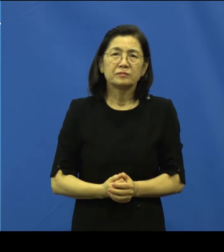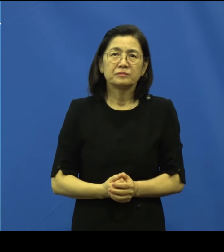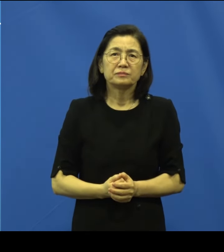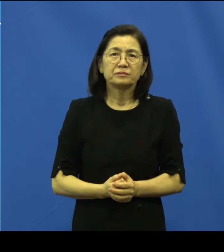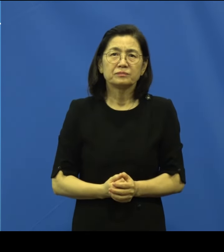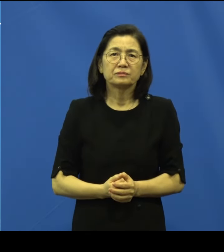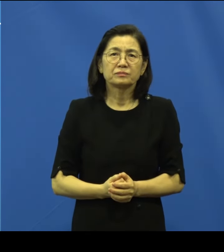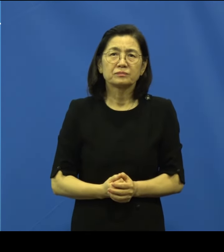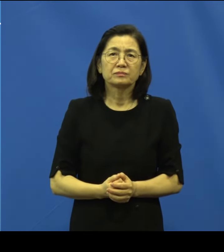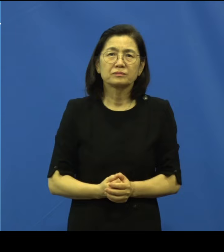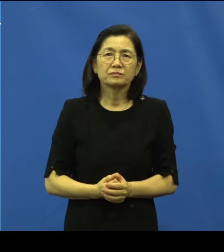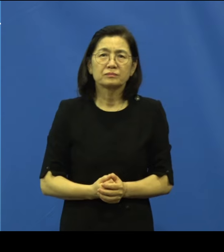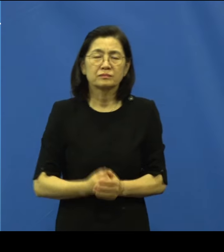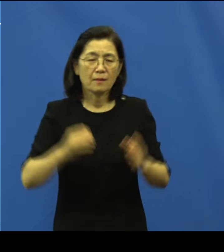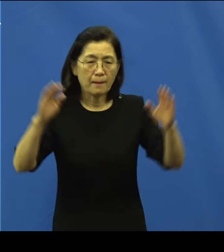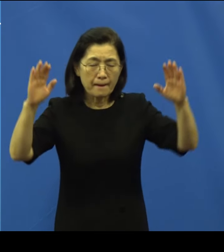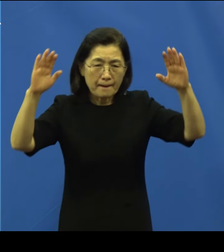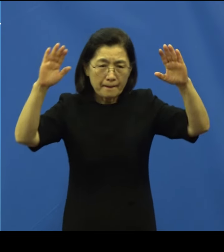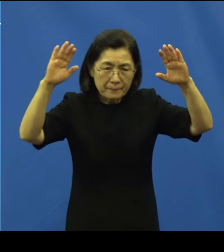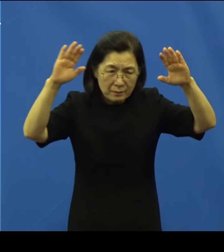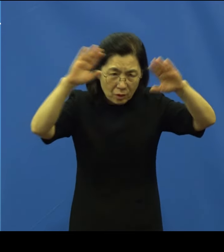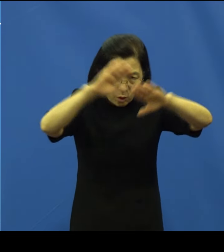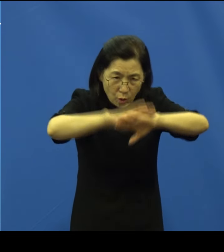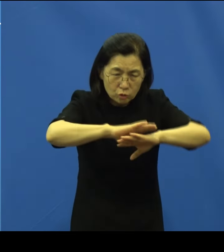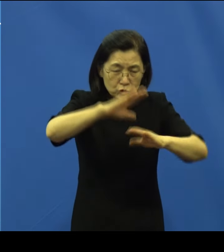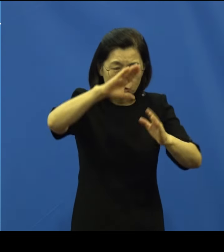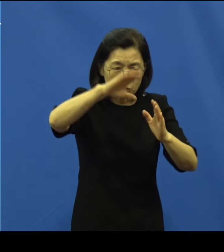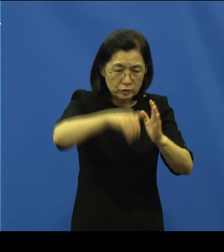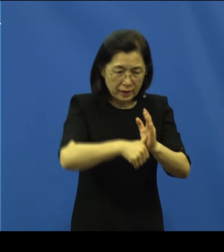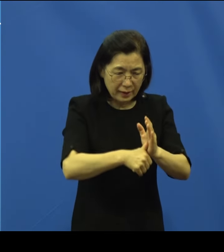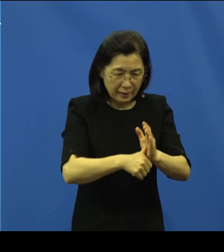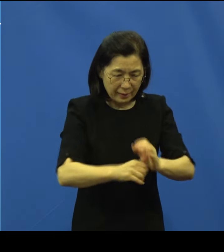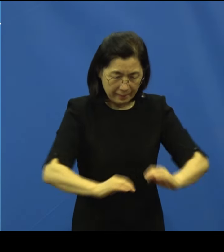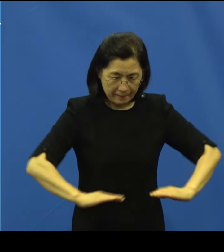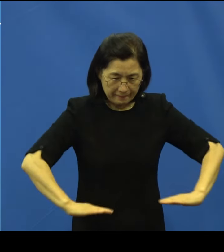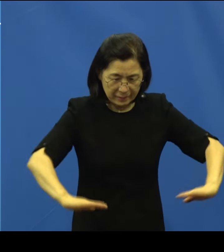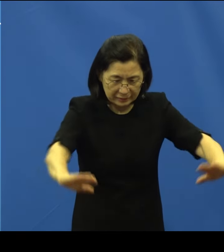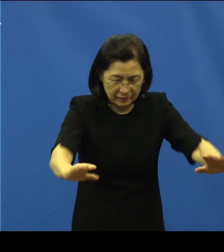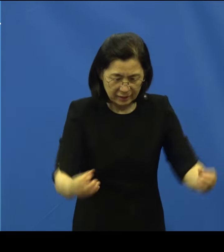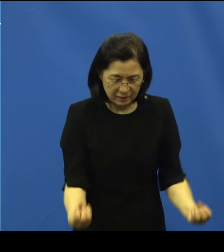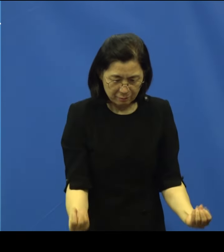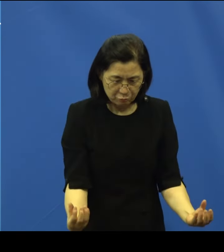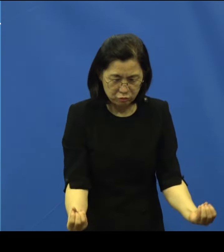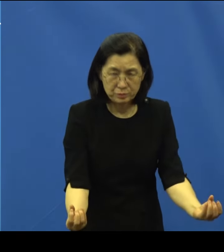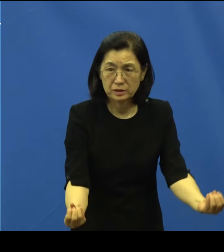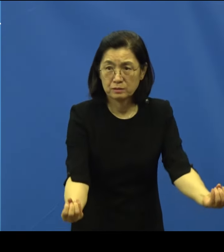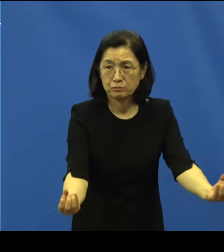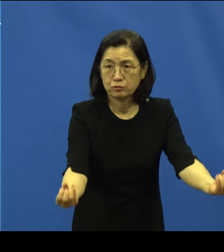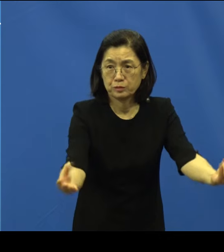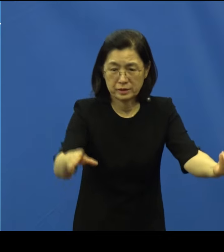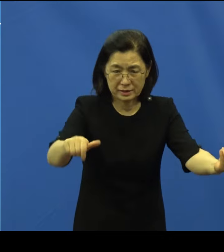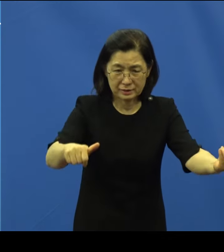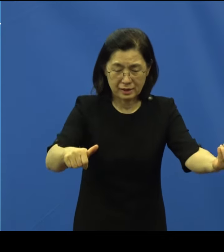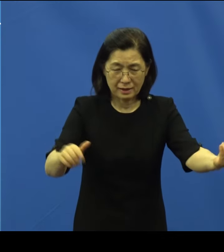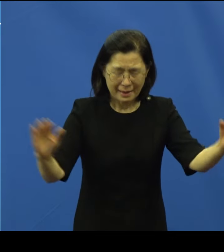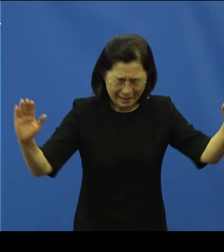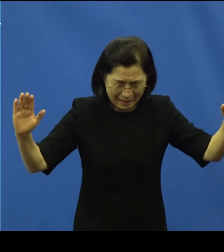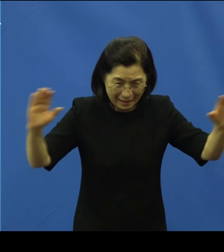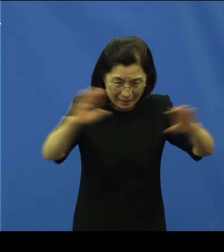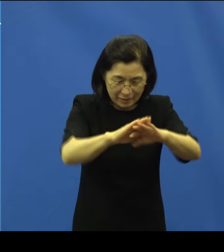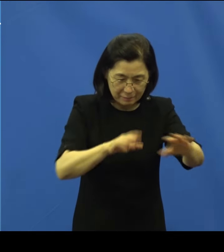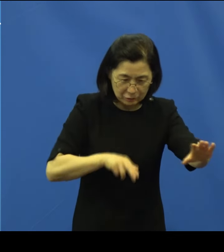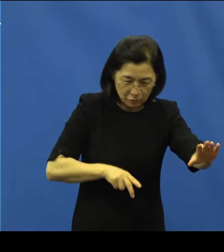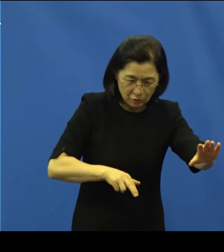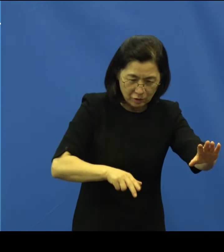밤에 어디 보면 어두운 길에 이렇게 바닥에 우리도 여기 해놨네요. 비상등으로 해놓은 거 불빛이 있어요. 복도에 깜깜해도